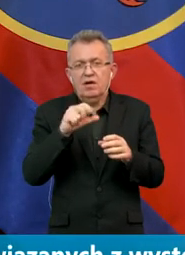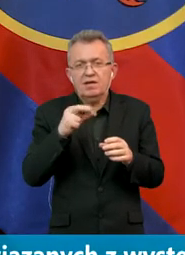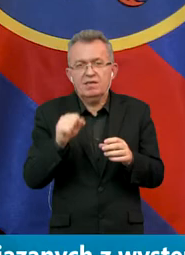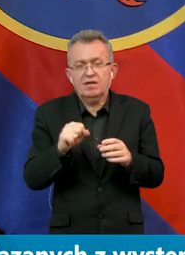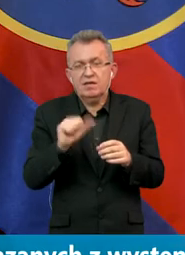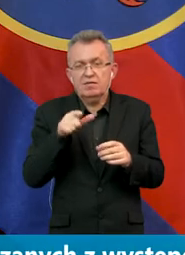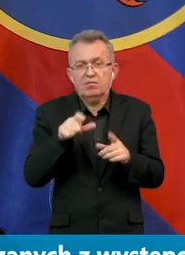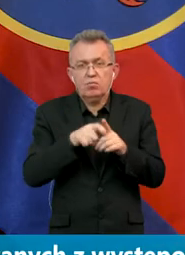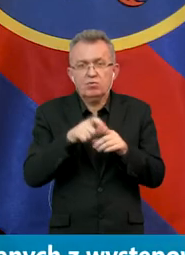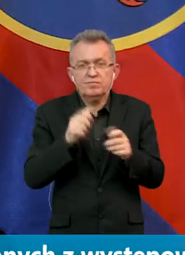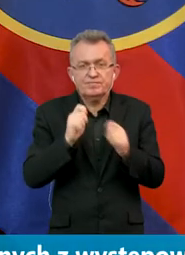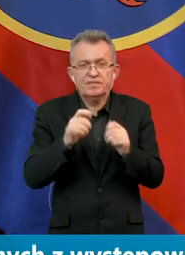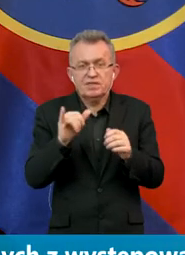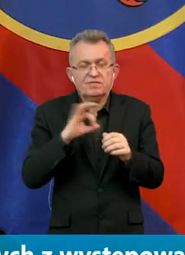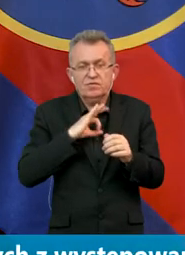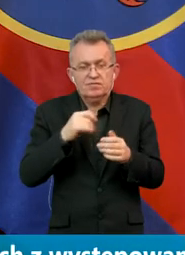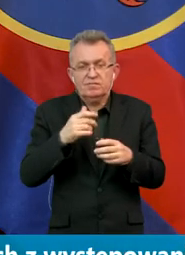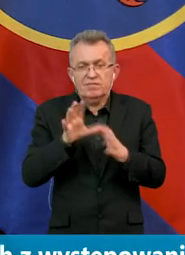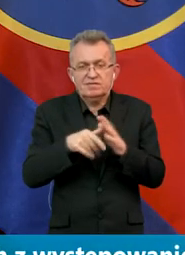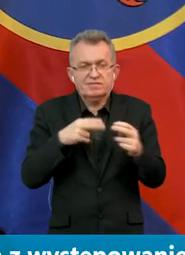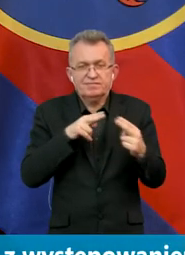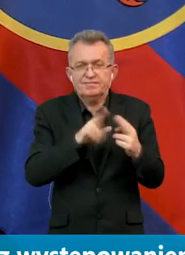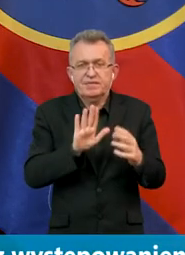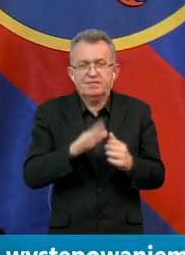mobilny jest poza gestią miasta.